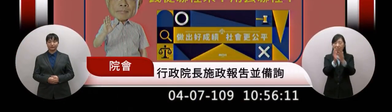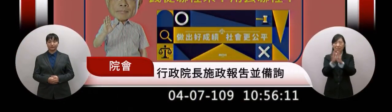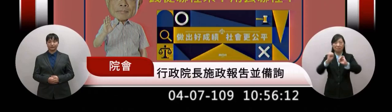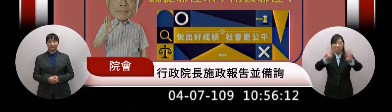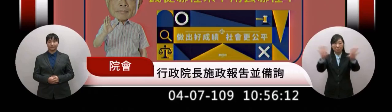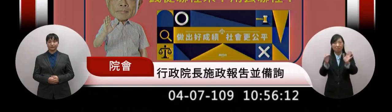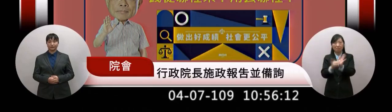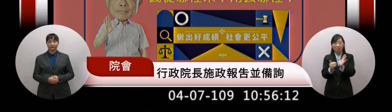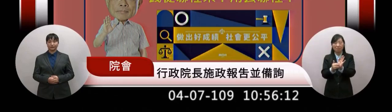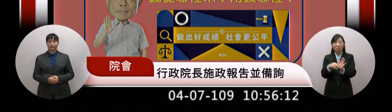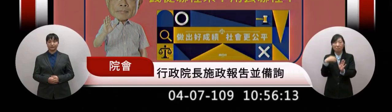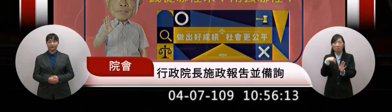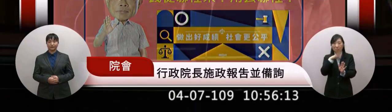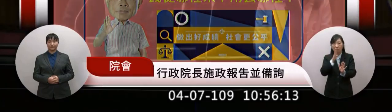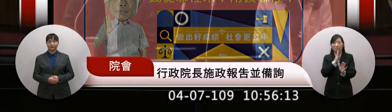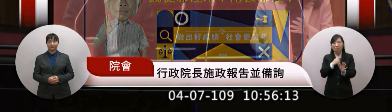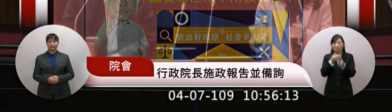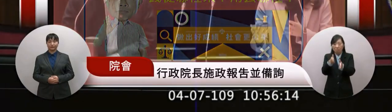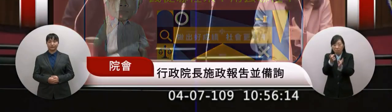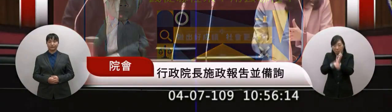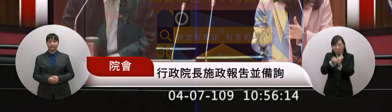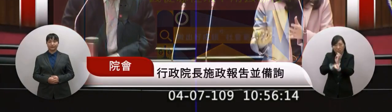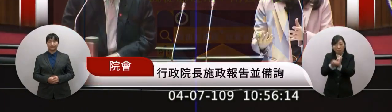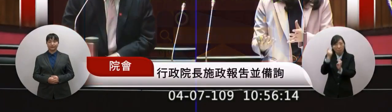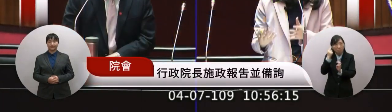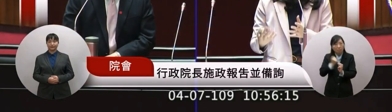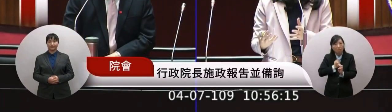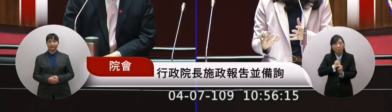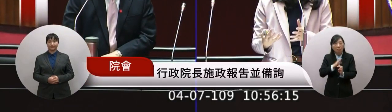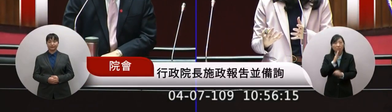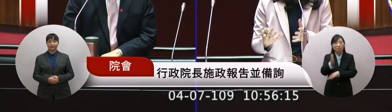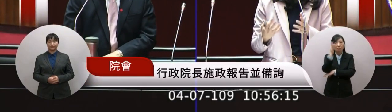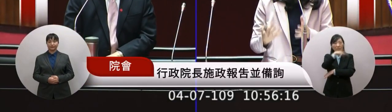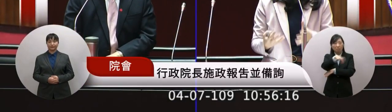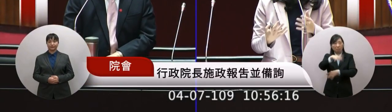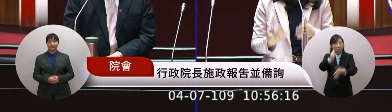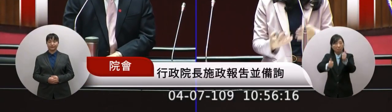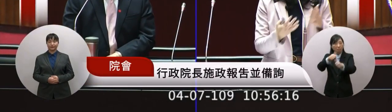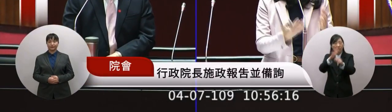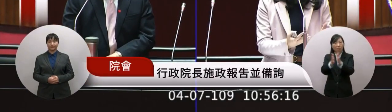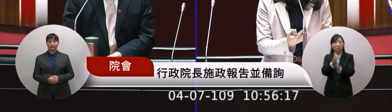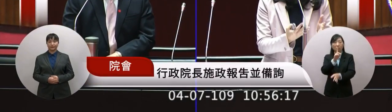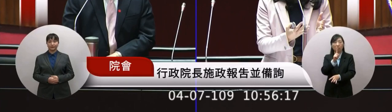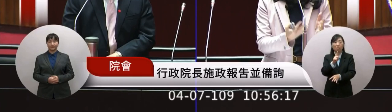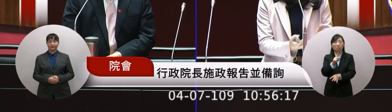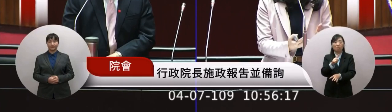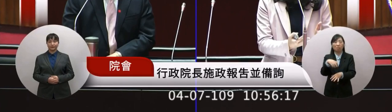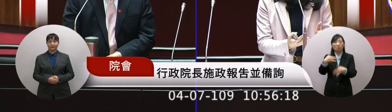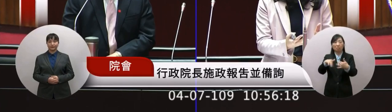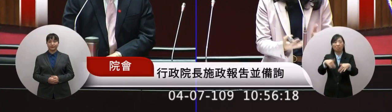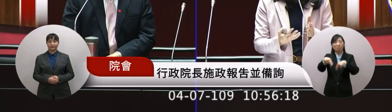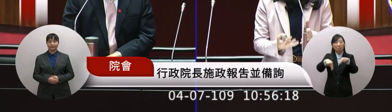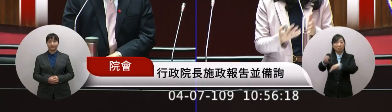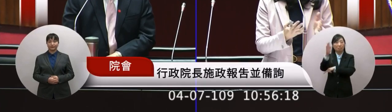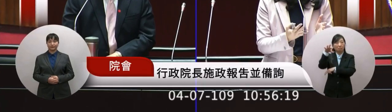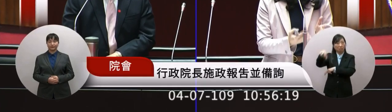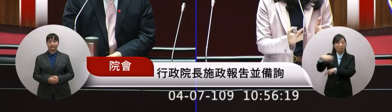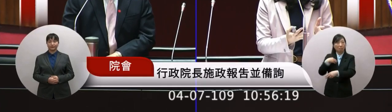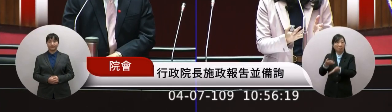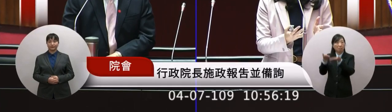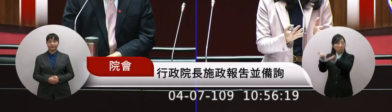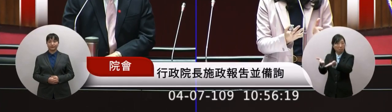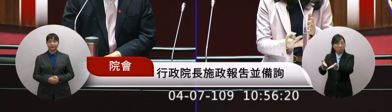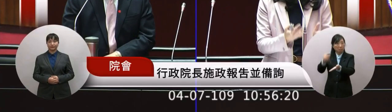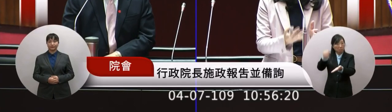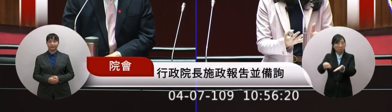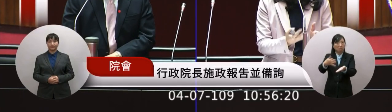果呢，其实真的要去了解细节的时候，可能各部会的首长他们会说，其实还没有到行政院核定，那或者是行政院核